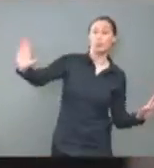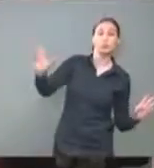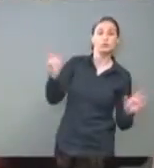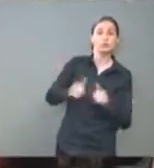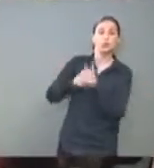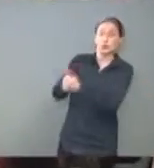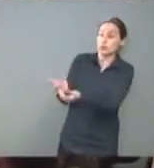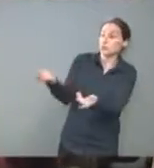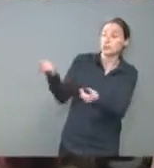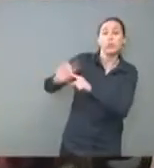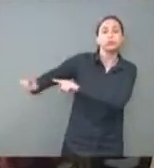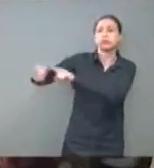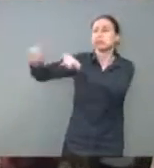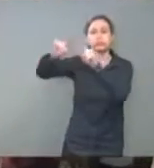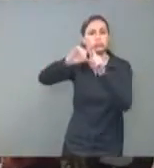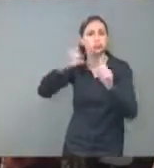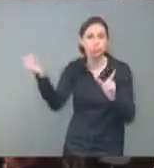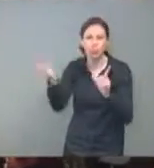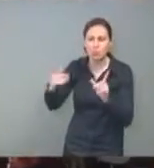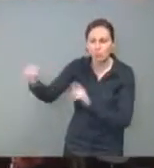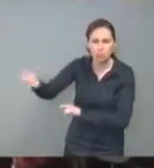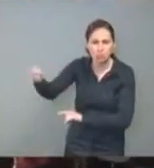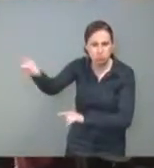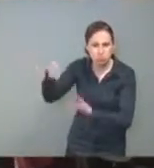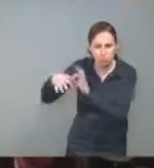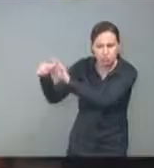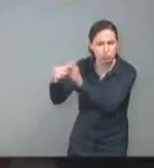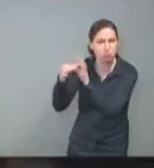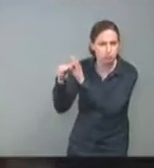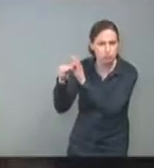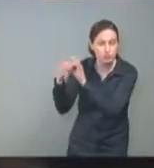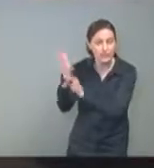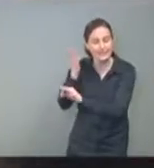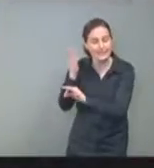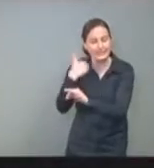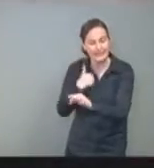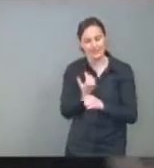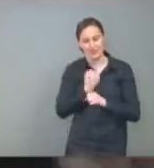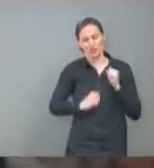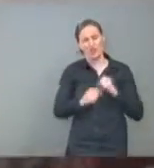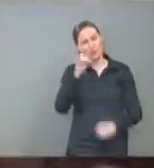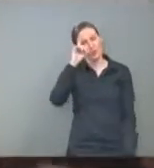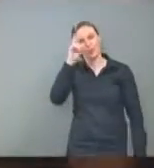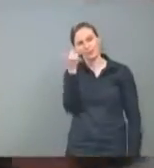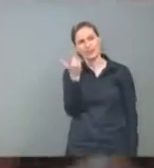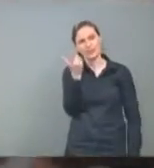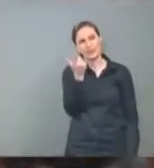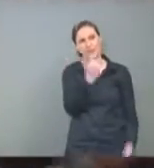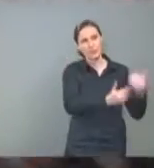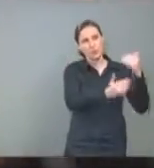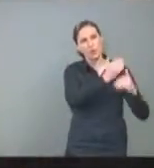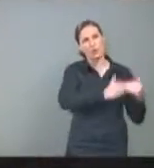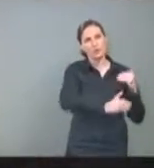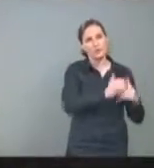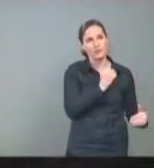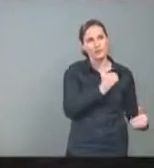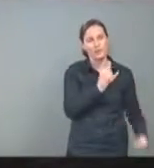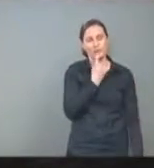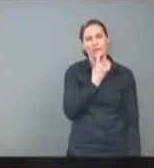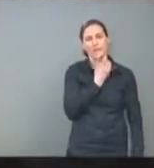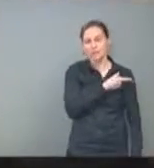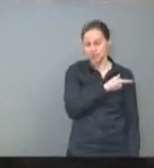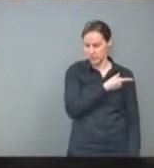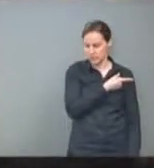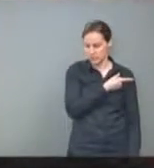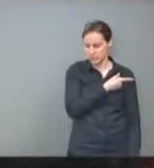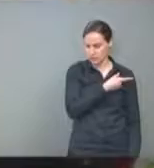fiche Le Pen sur les impôts. C'est un sujet qui les intéresse assez médiocrement. Quoique pourtant, ils devraient s'y intéresser. Peut-être qu'ils ont eux-mêmes des difficultés